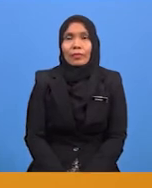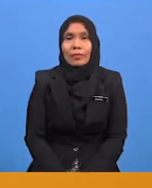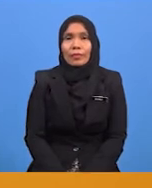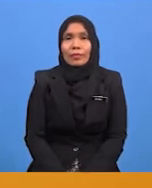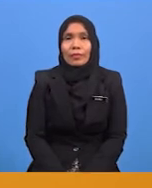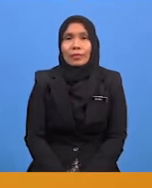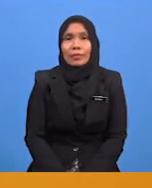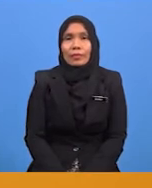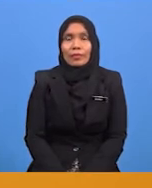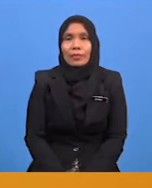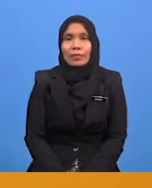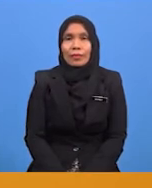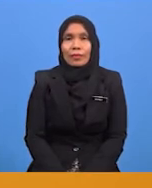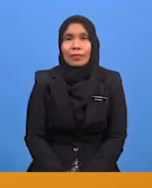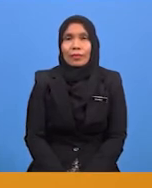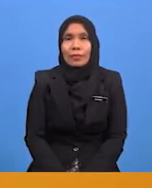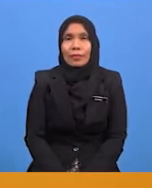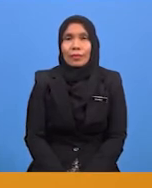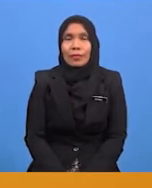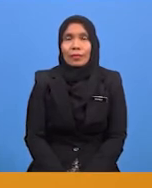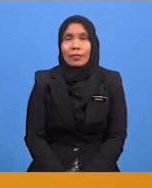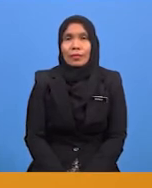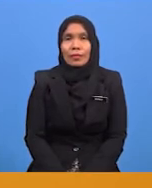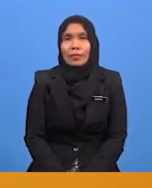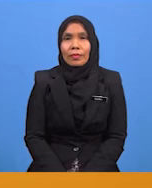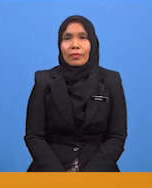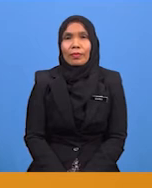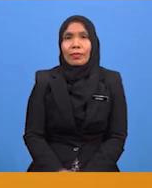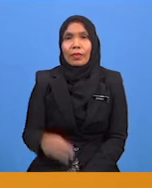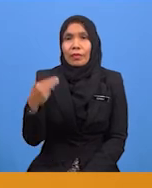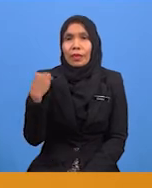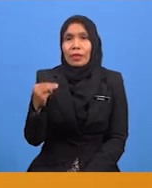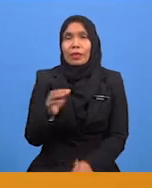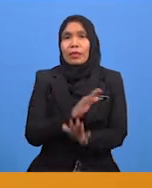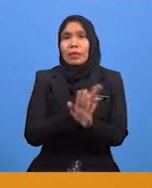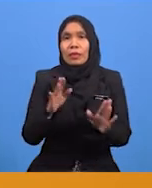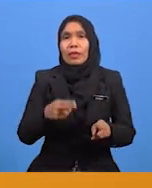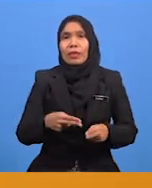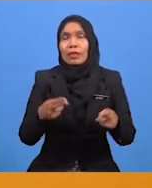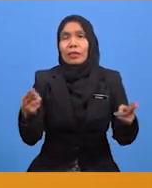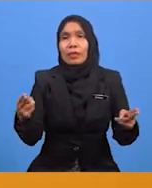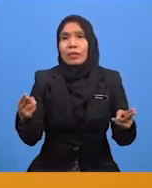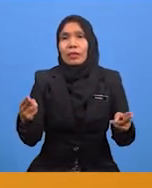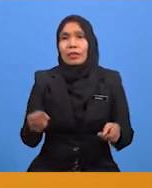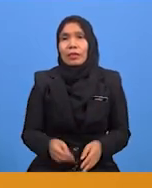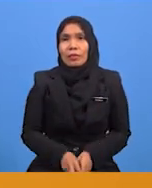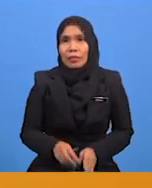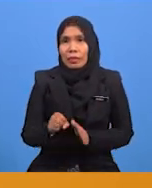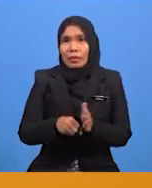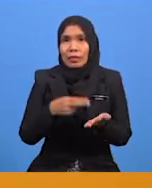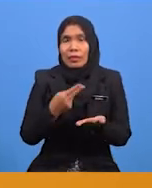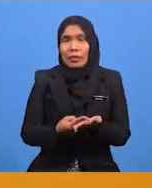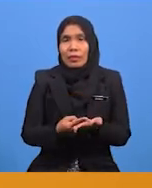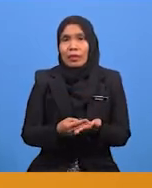perlu bersedia dengan langkah yang sewajarnya ialah agar mereka tidak hilang pertimbangan sehingga tidak